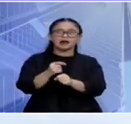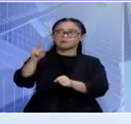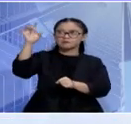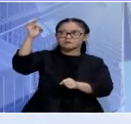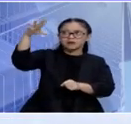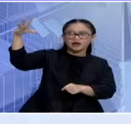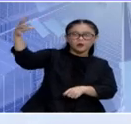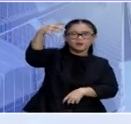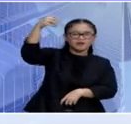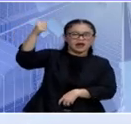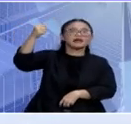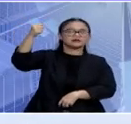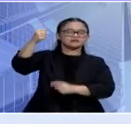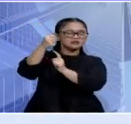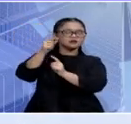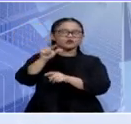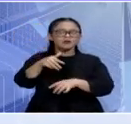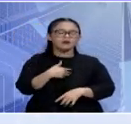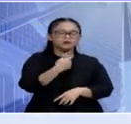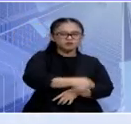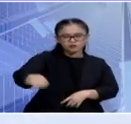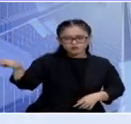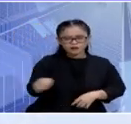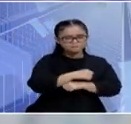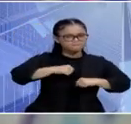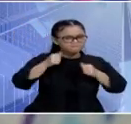dalam meraih prestasi olahraga bulu tangkis.